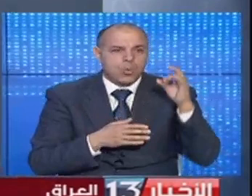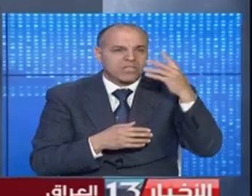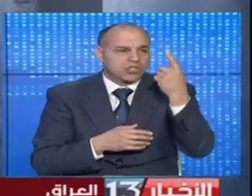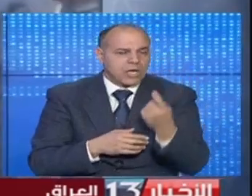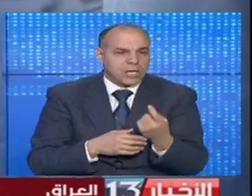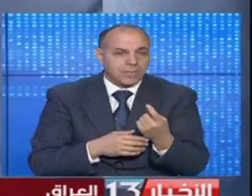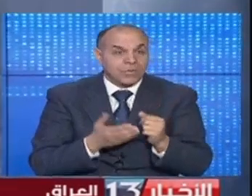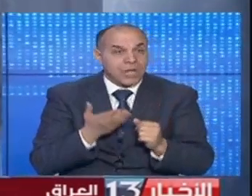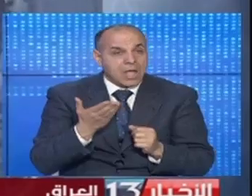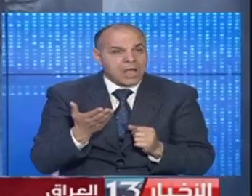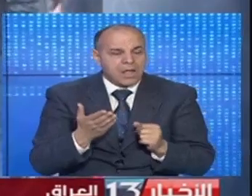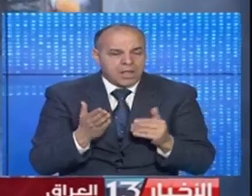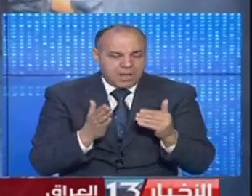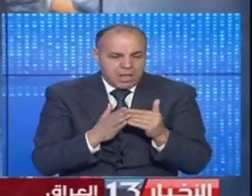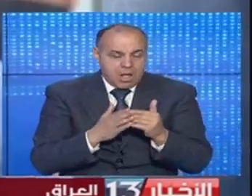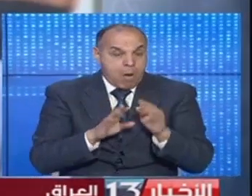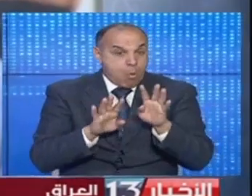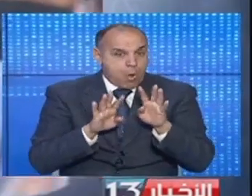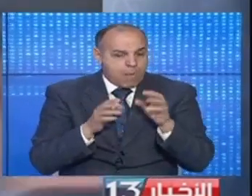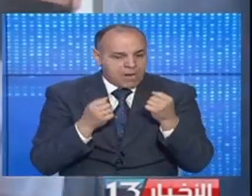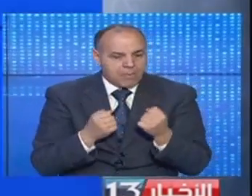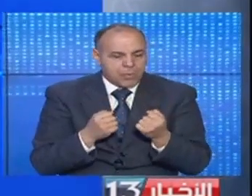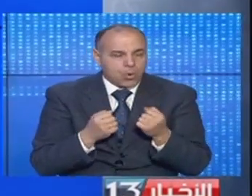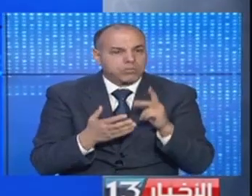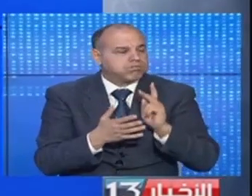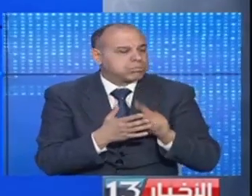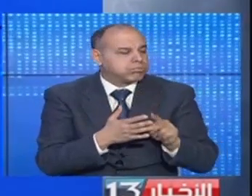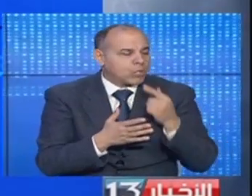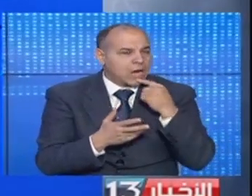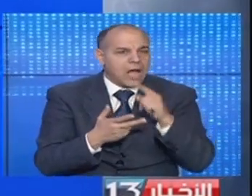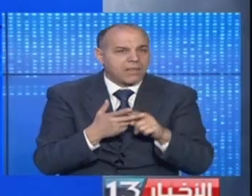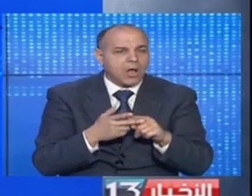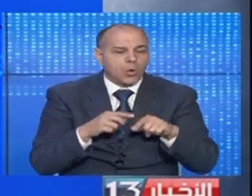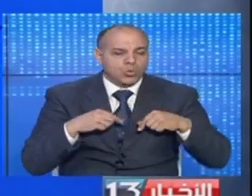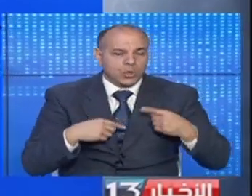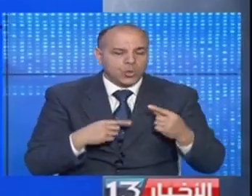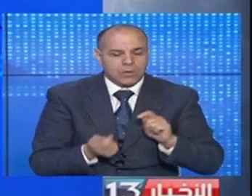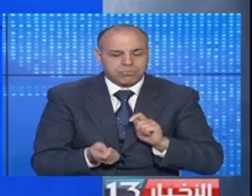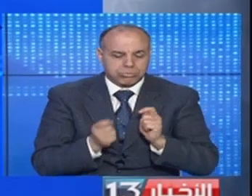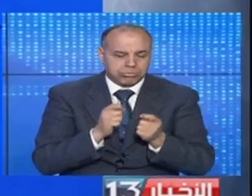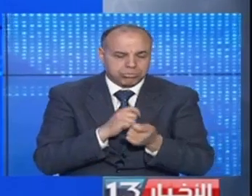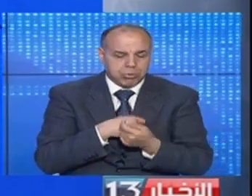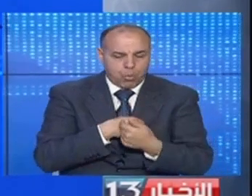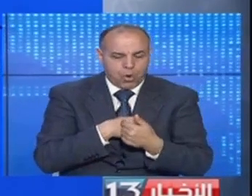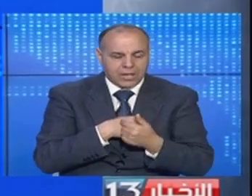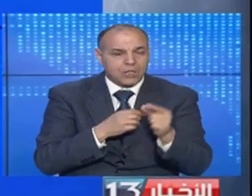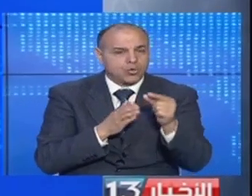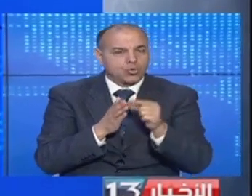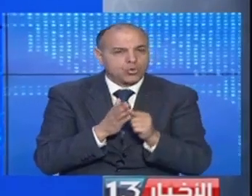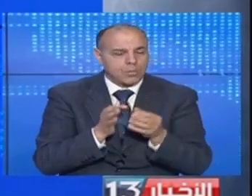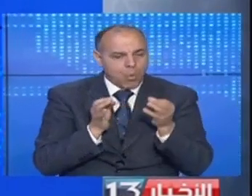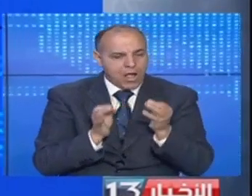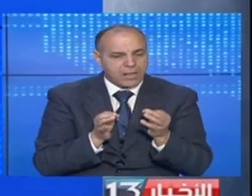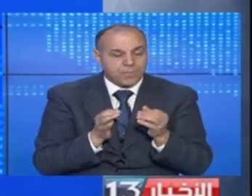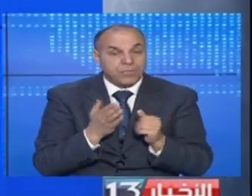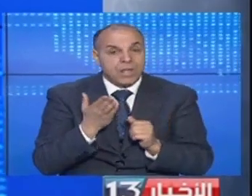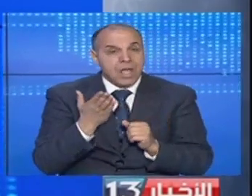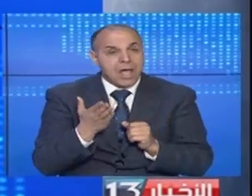يوما داعيا القوى البرلمانيه الى اتفاق بشان رئيس الوزراء المهدي خلال الفتره الدستوريه المحدده